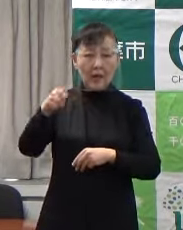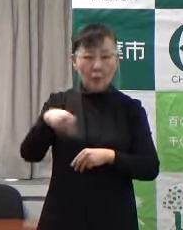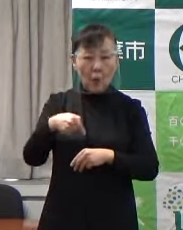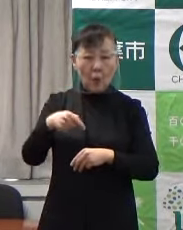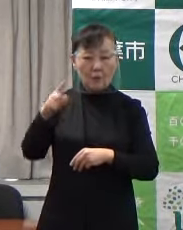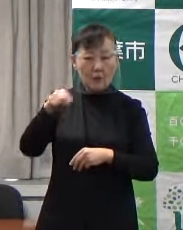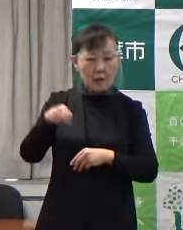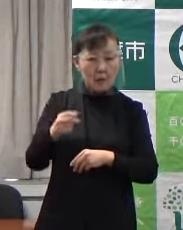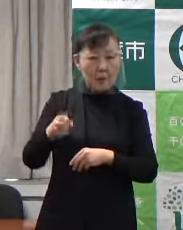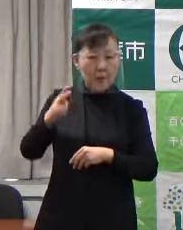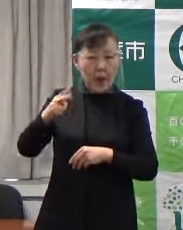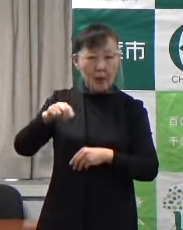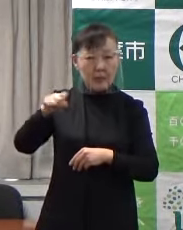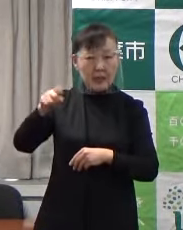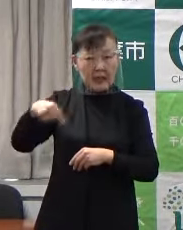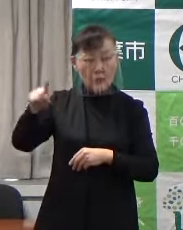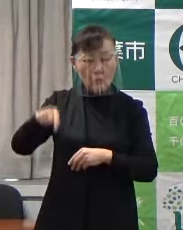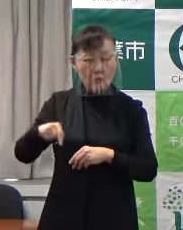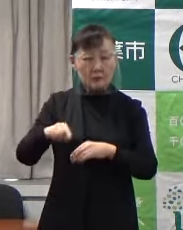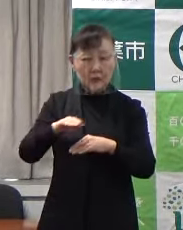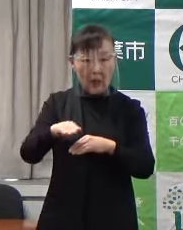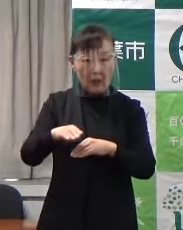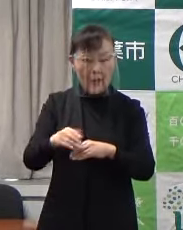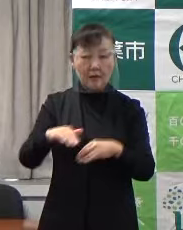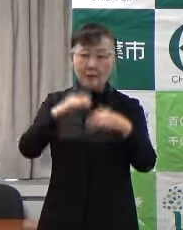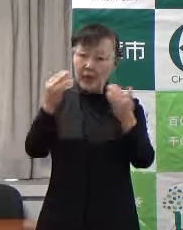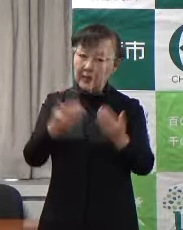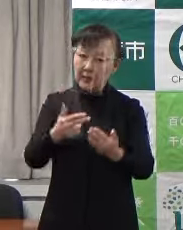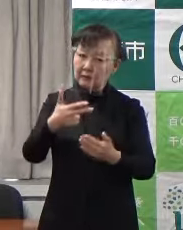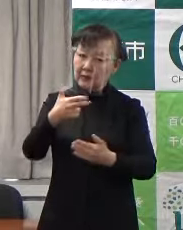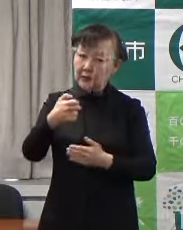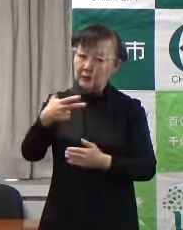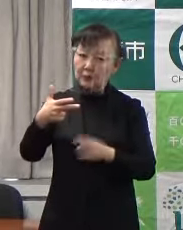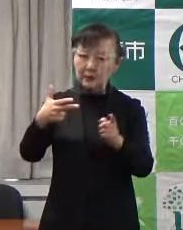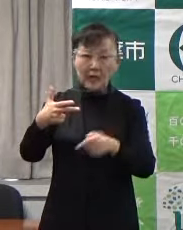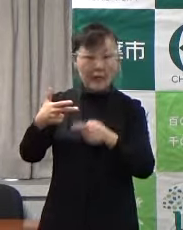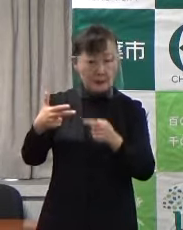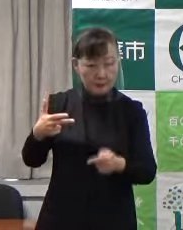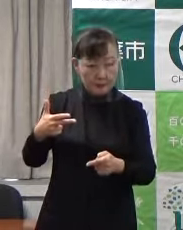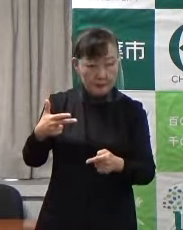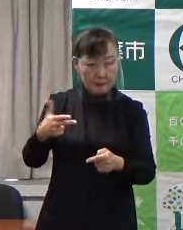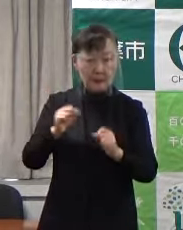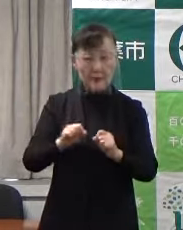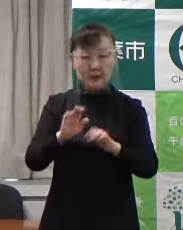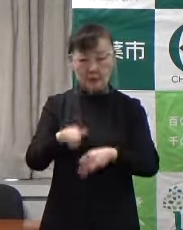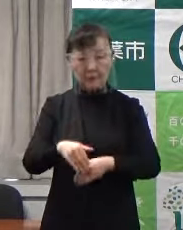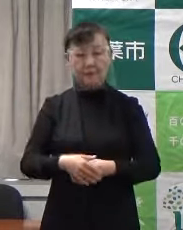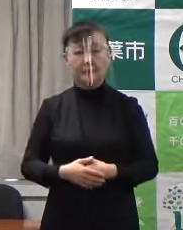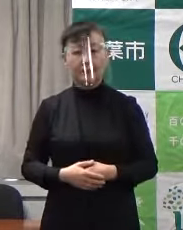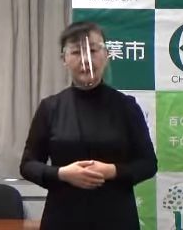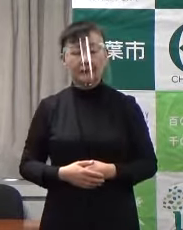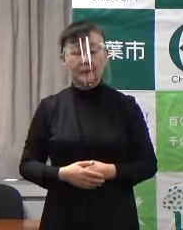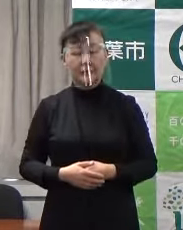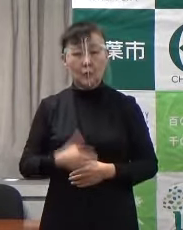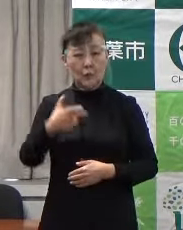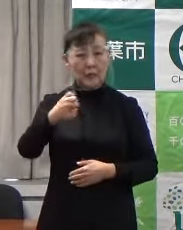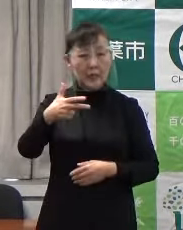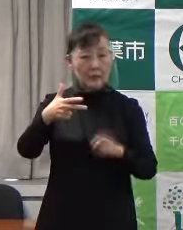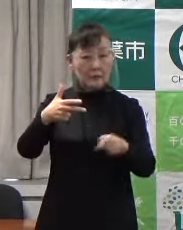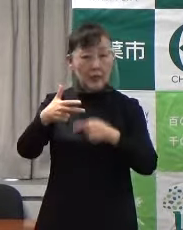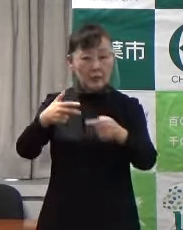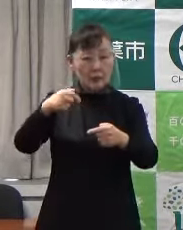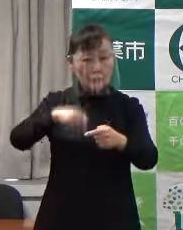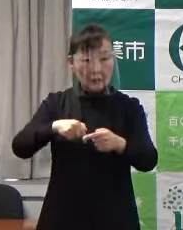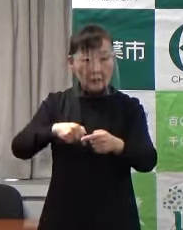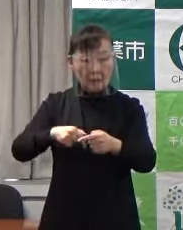リリットル以上の児童約1割に当たる77人でありました。この77人のう